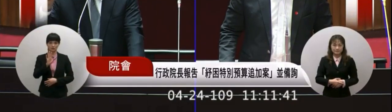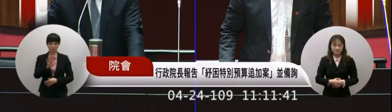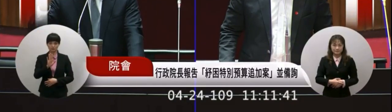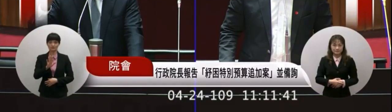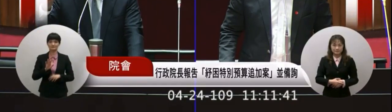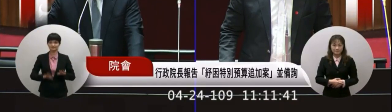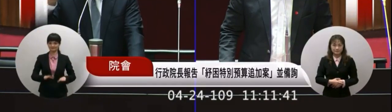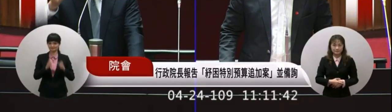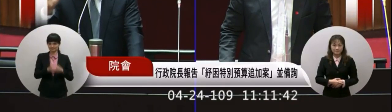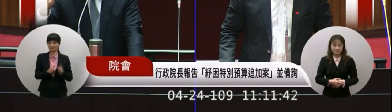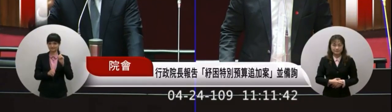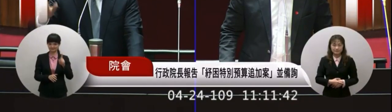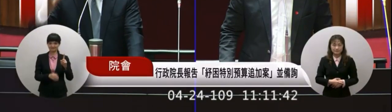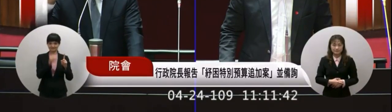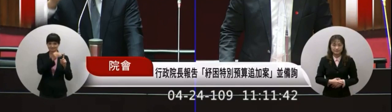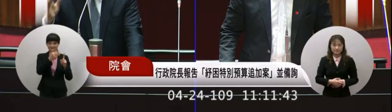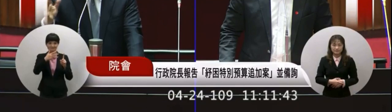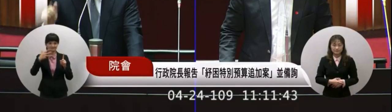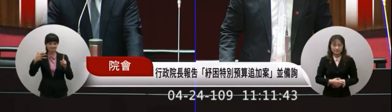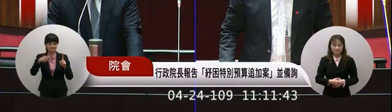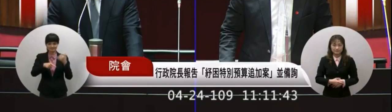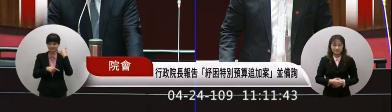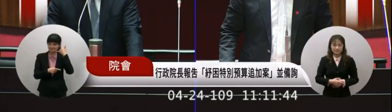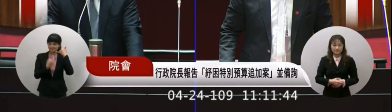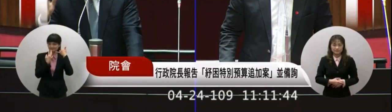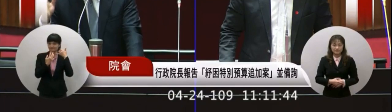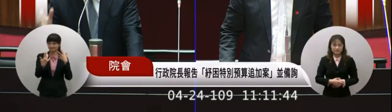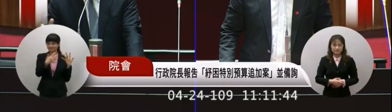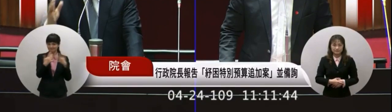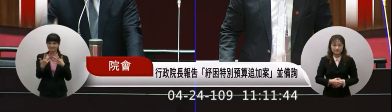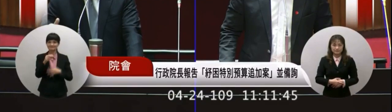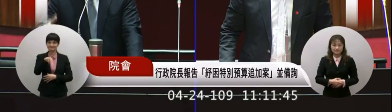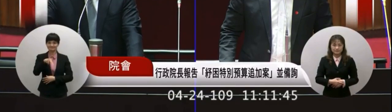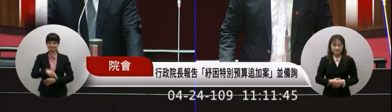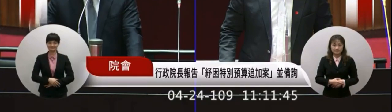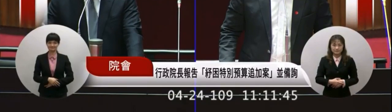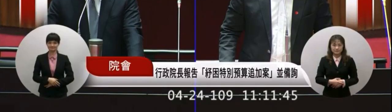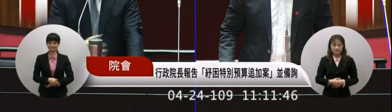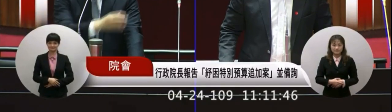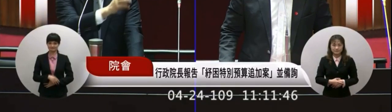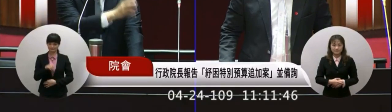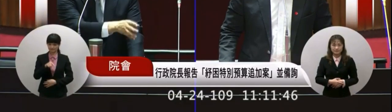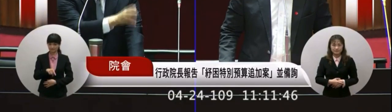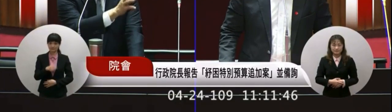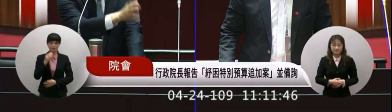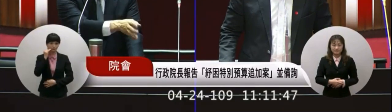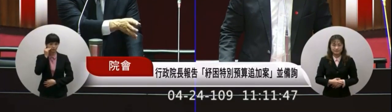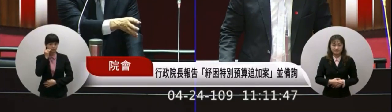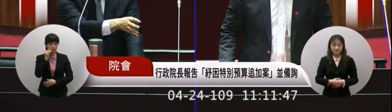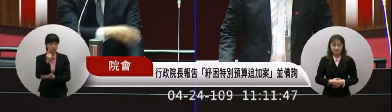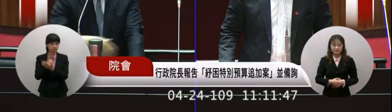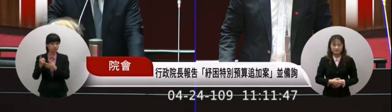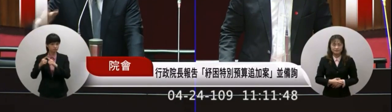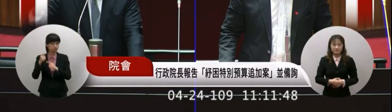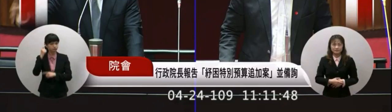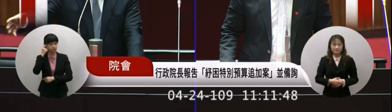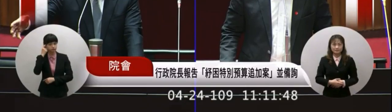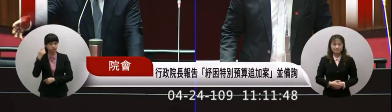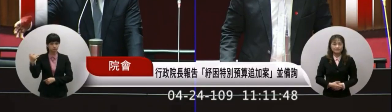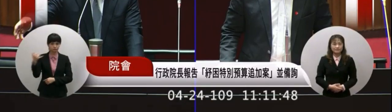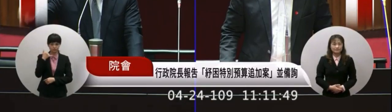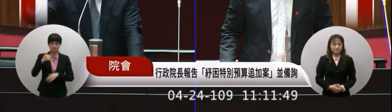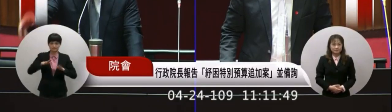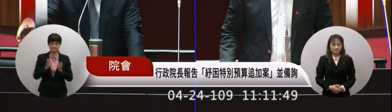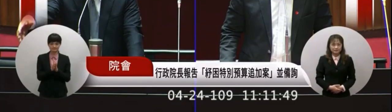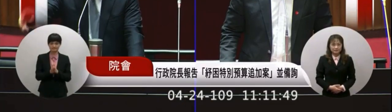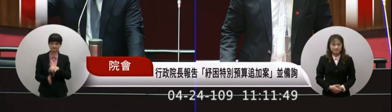一個1988，1988就是即個單一窗口，即個窗口如果任何人咧敲電話來，我攏馬上